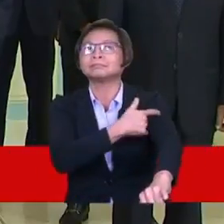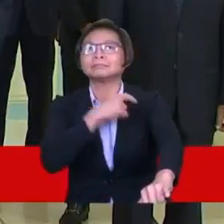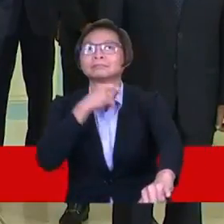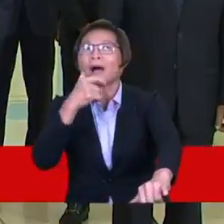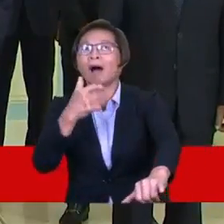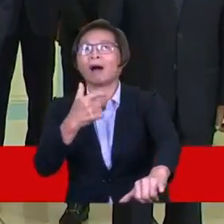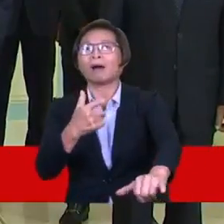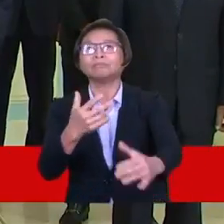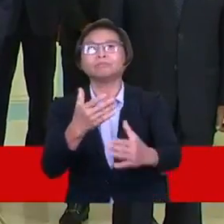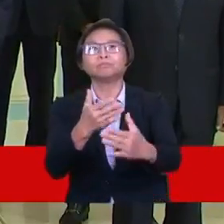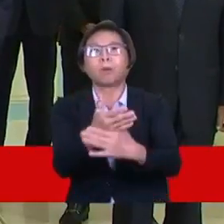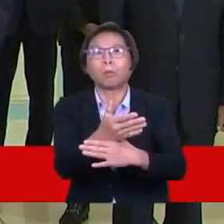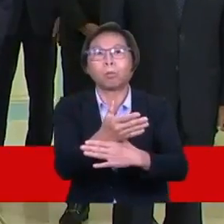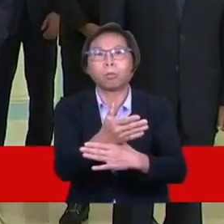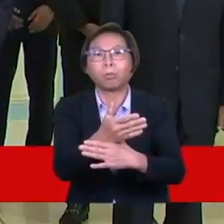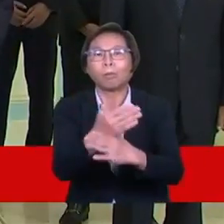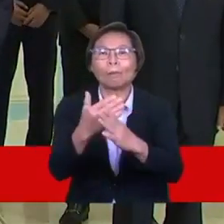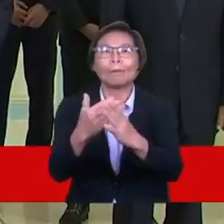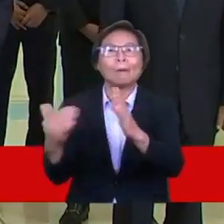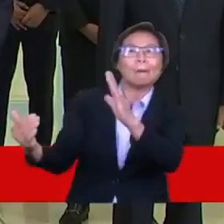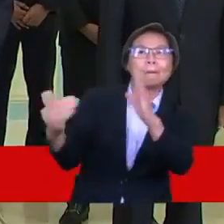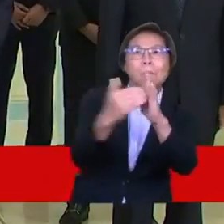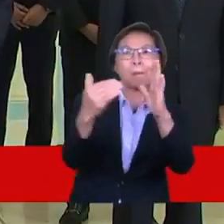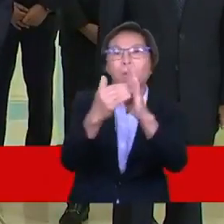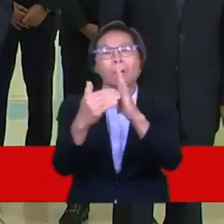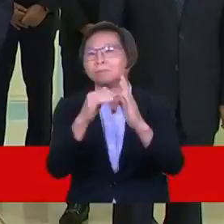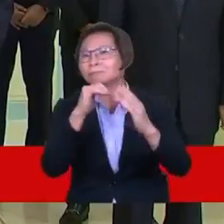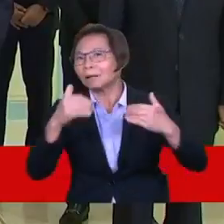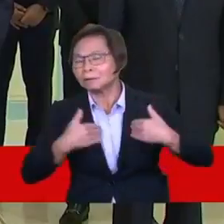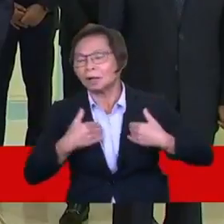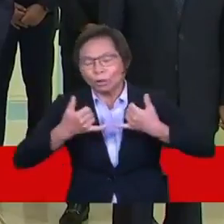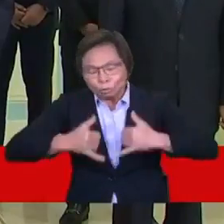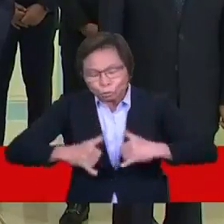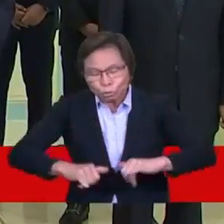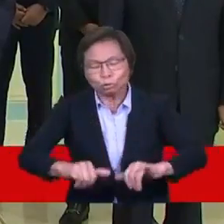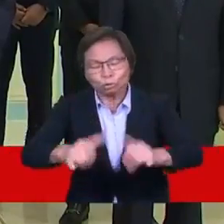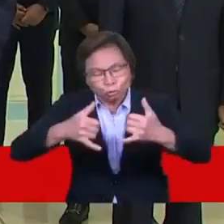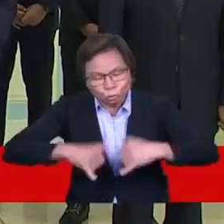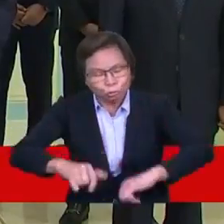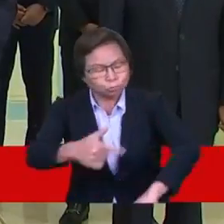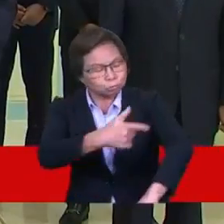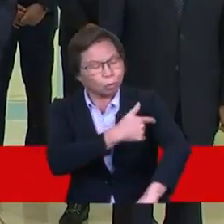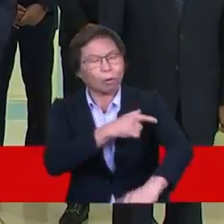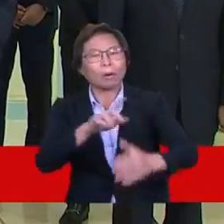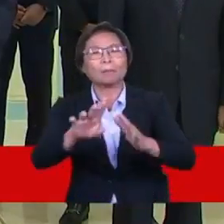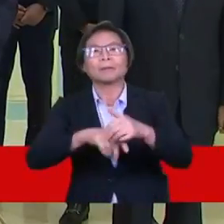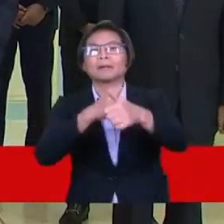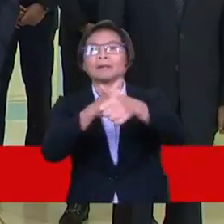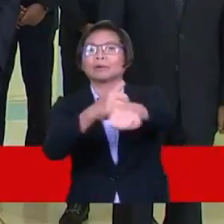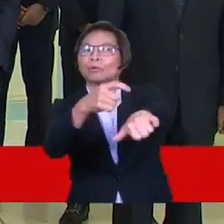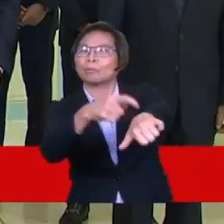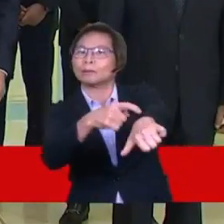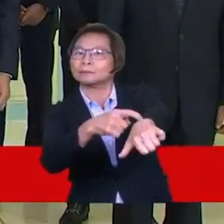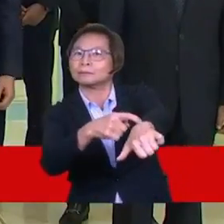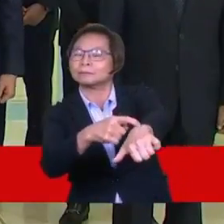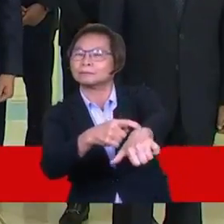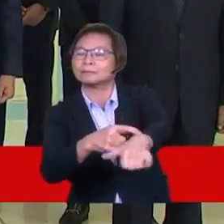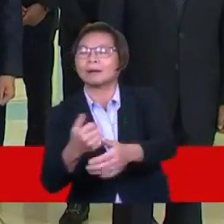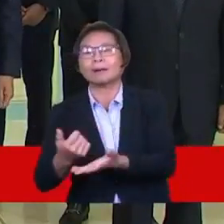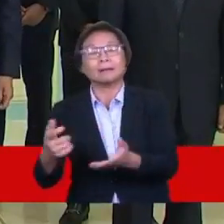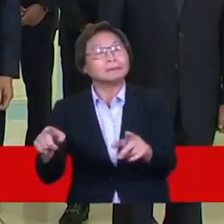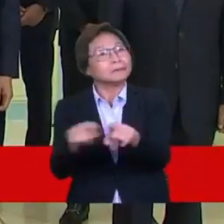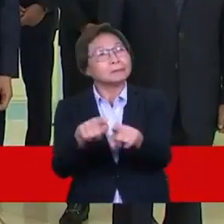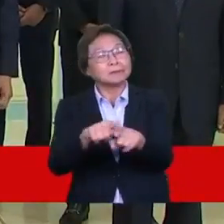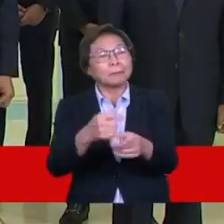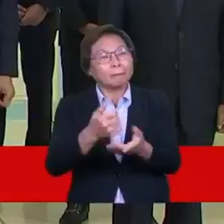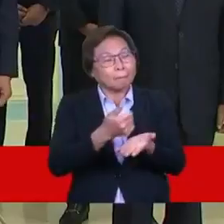terganggu dan terus dilaksanakan mengikut jadwal Hai itu juga bantuan-bantuan